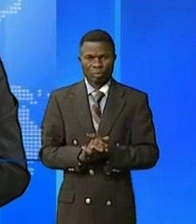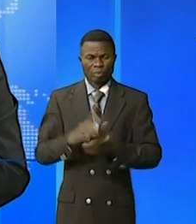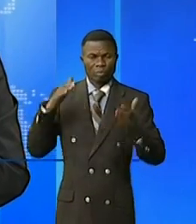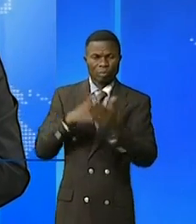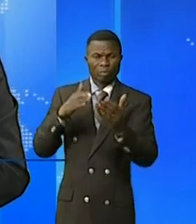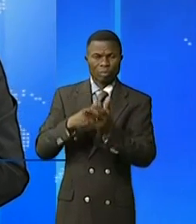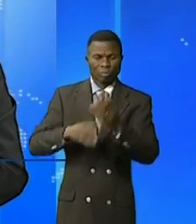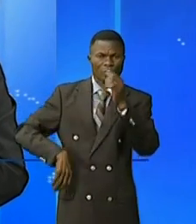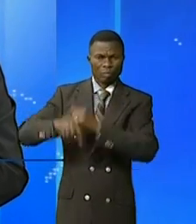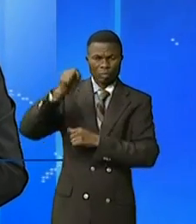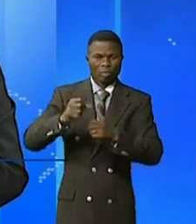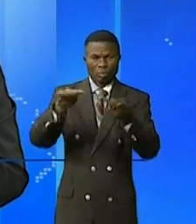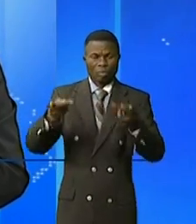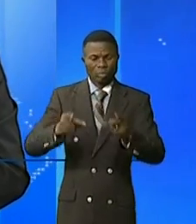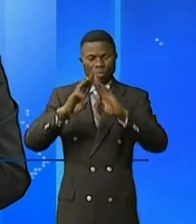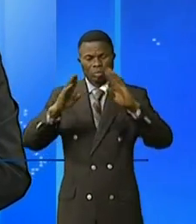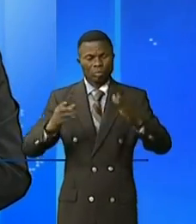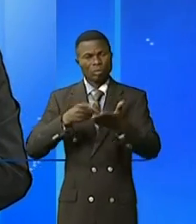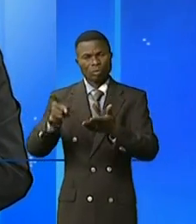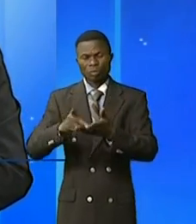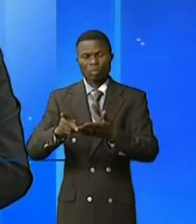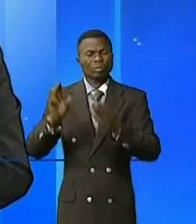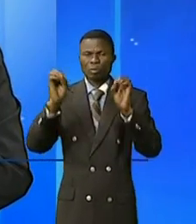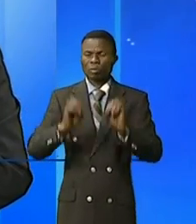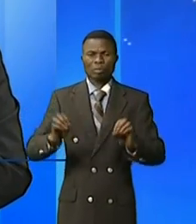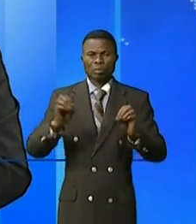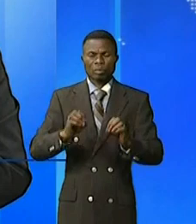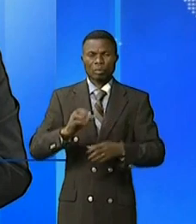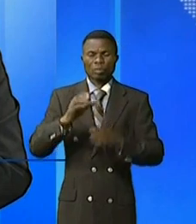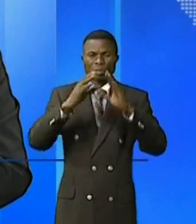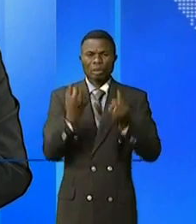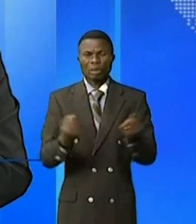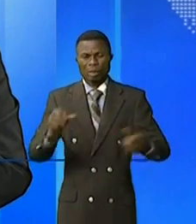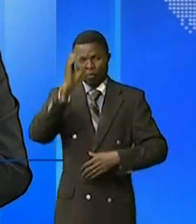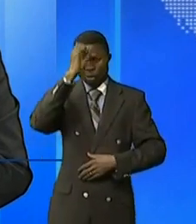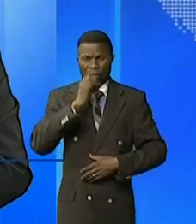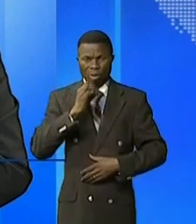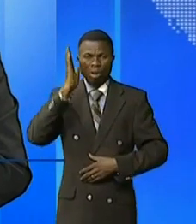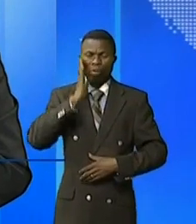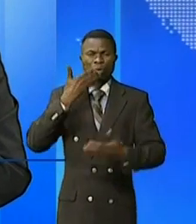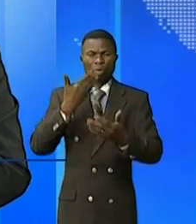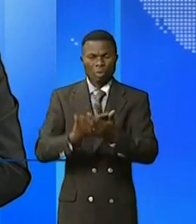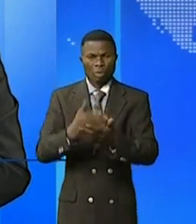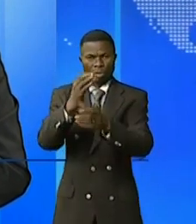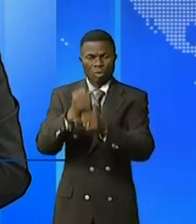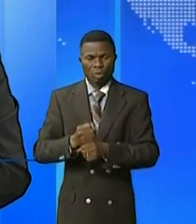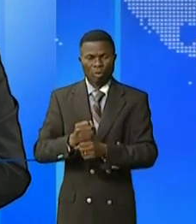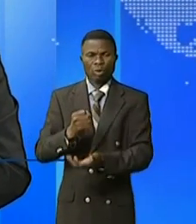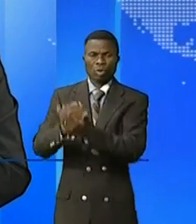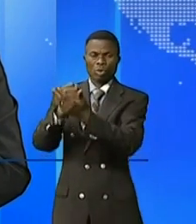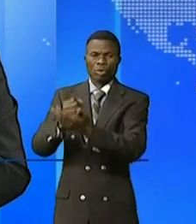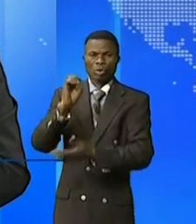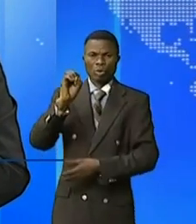quitter leur lieu d'hébergement faute de paiement de loyer. Les orphelins de l'orphelinat Bomberger ont reçu de l'aide de